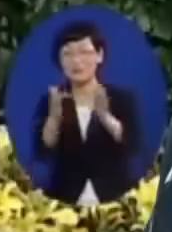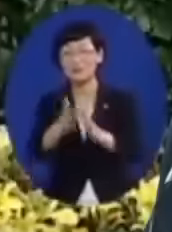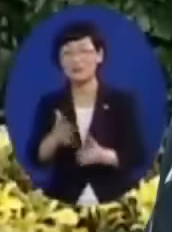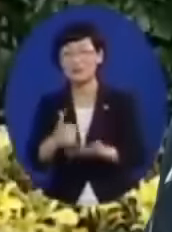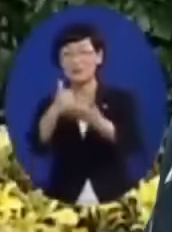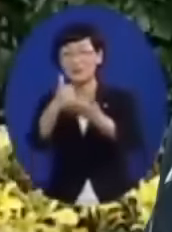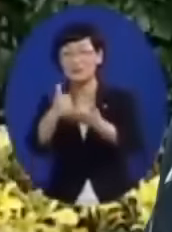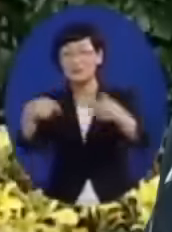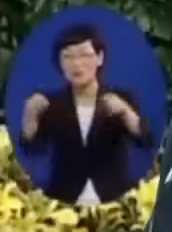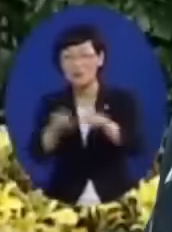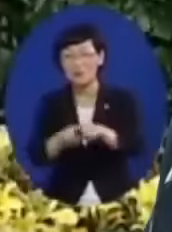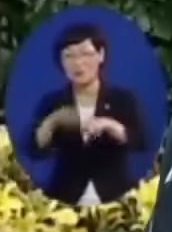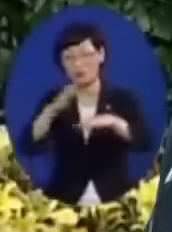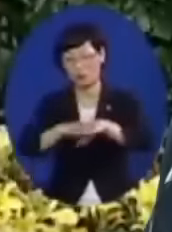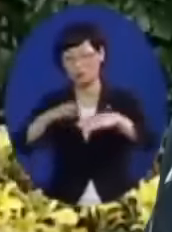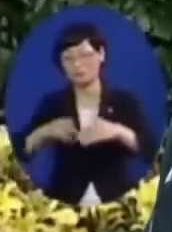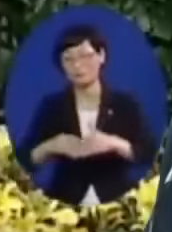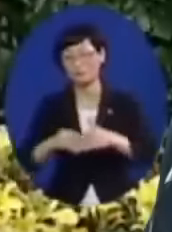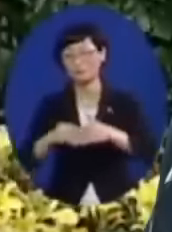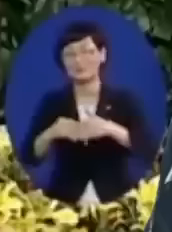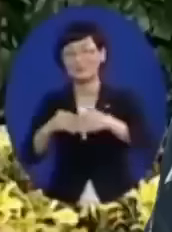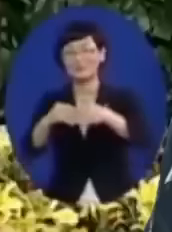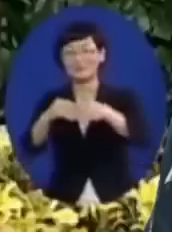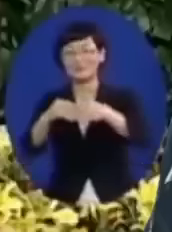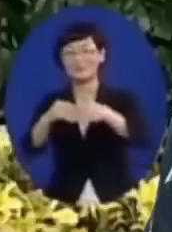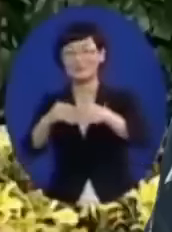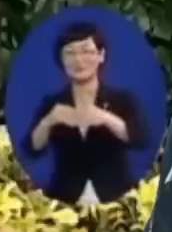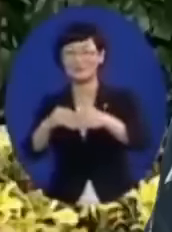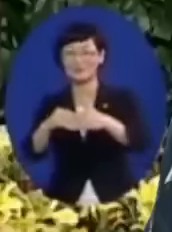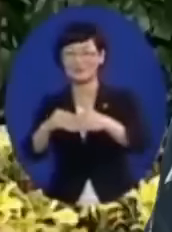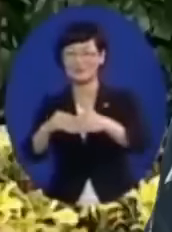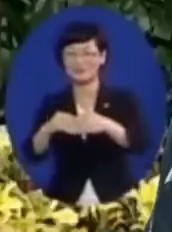예수님과 함께 손을 잡고